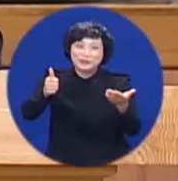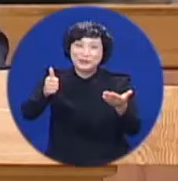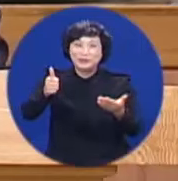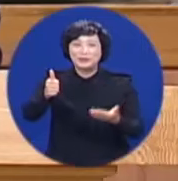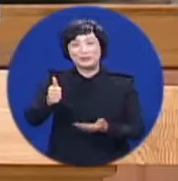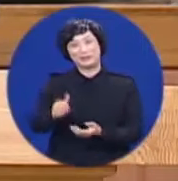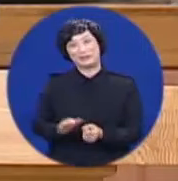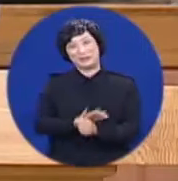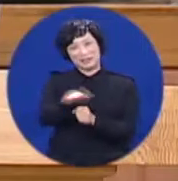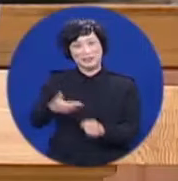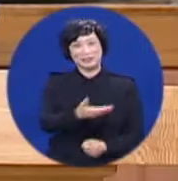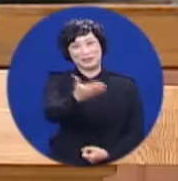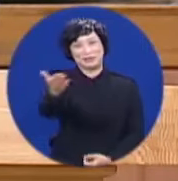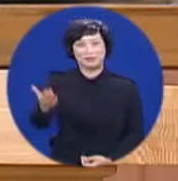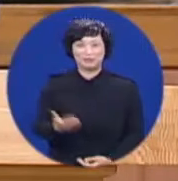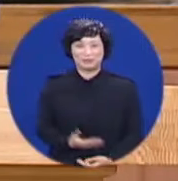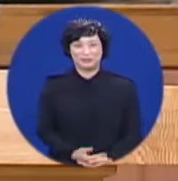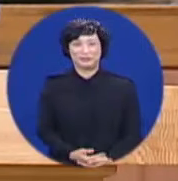사랑하는 여러분,